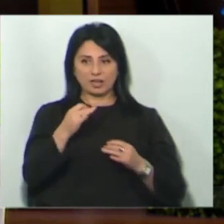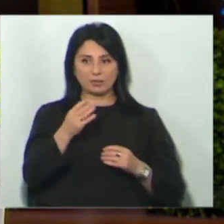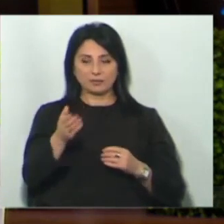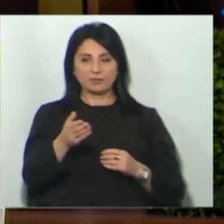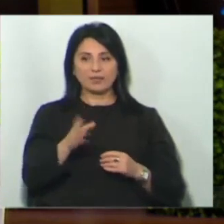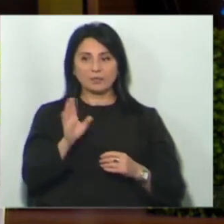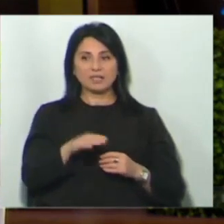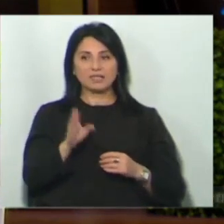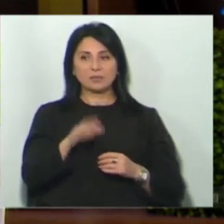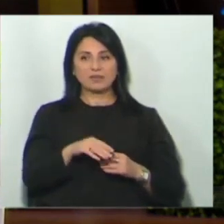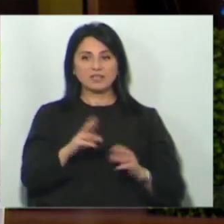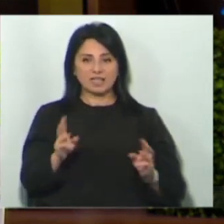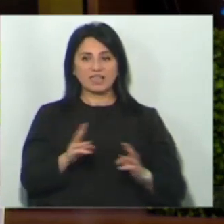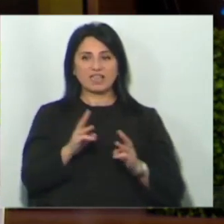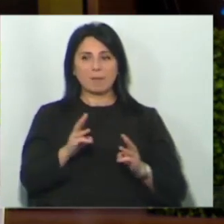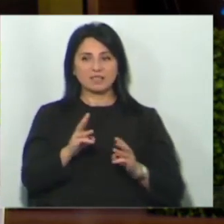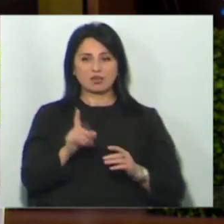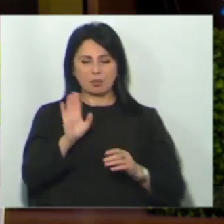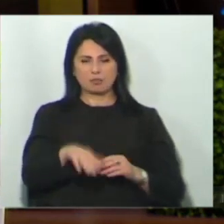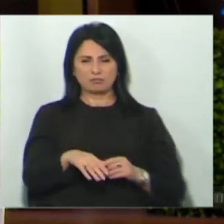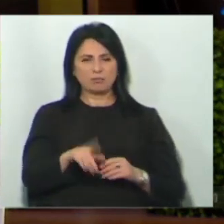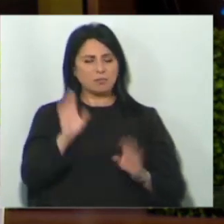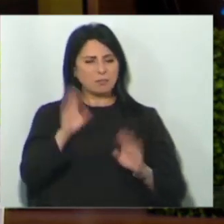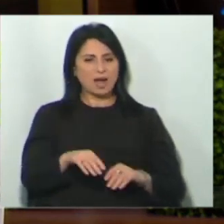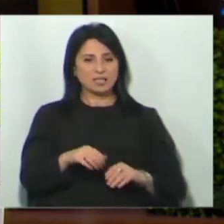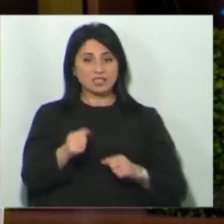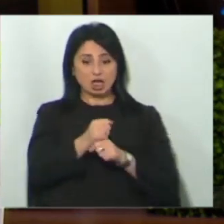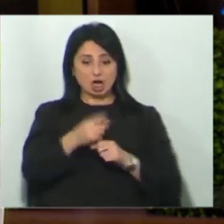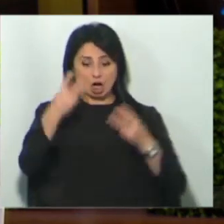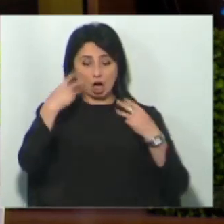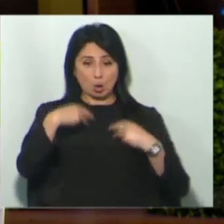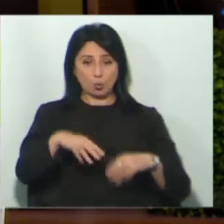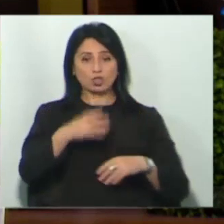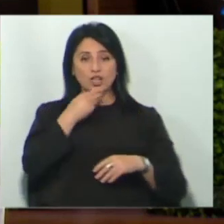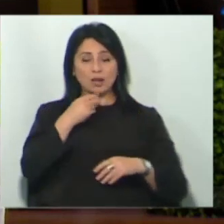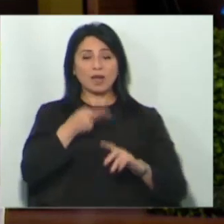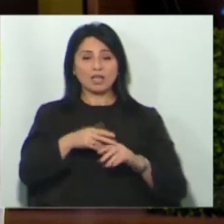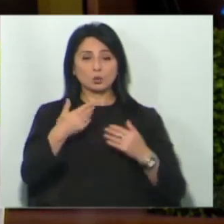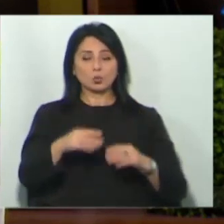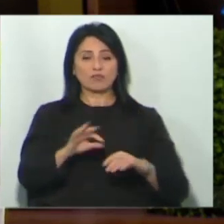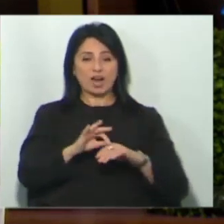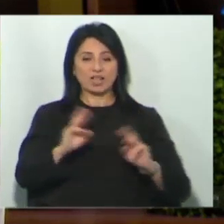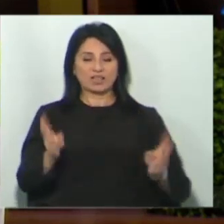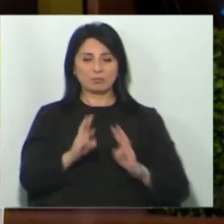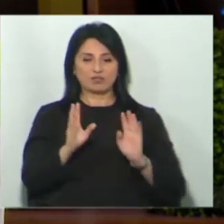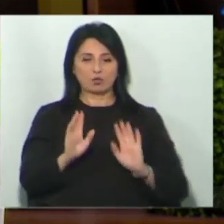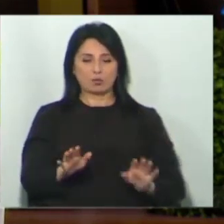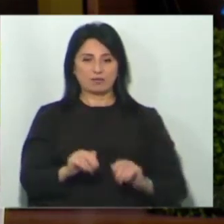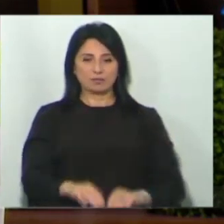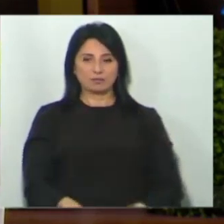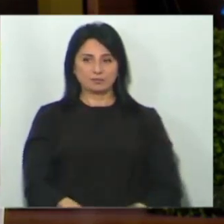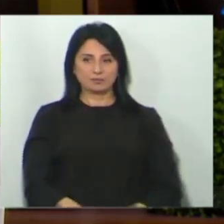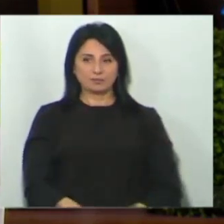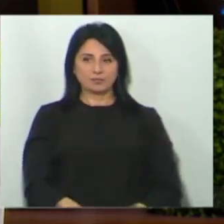ილაპარაკა, მაინც და მაინც დამწრობა უნდა მივიღოთ, რომ ვთქვათ, მივიღოთ ლამაზი რუჯი, რომლითაც შემდგომ